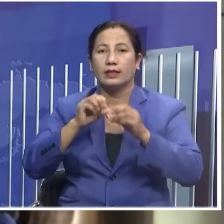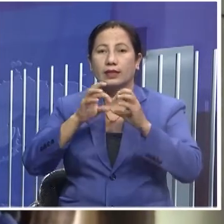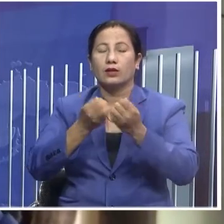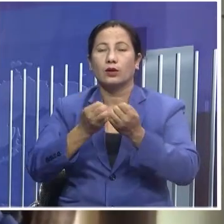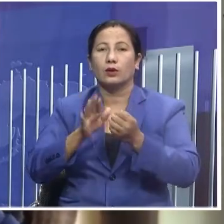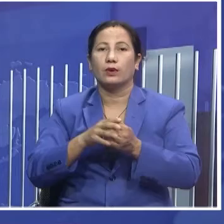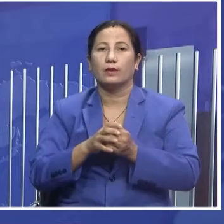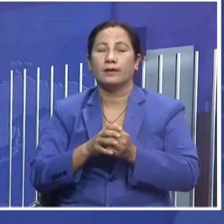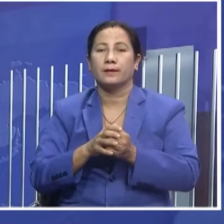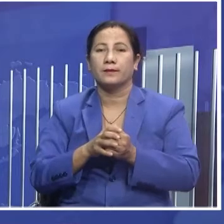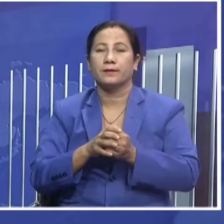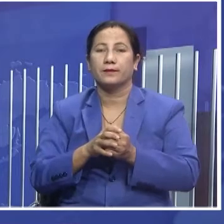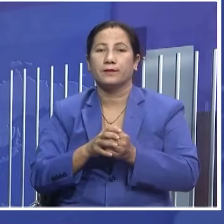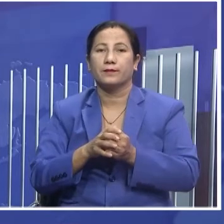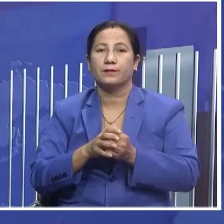हो।